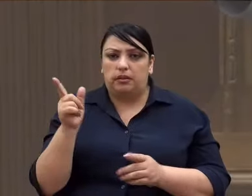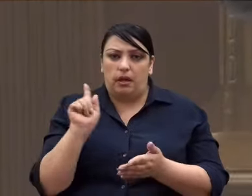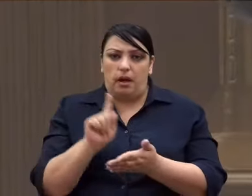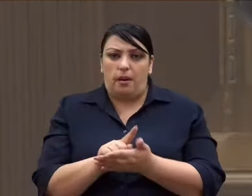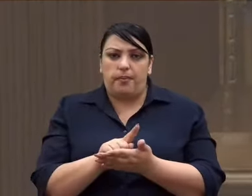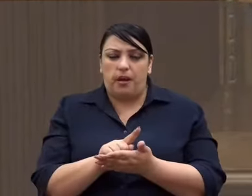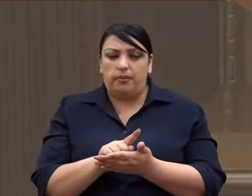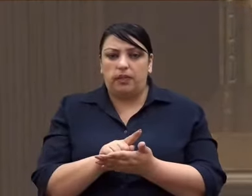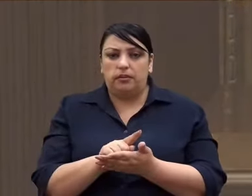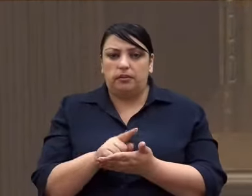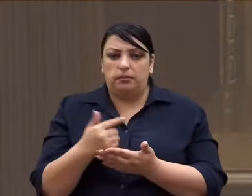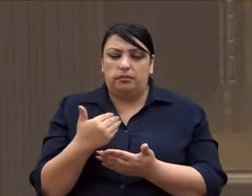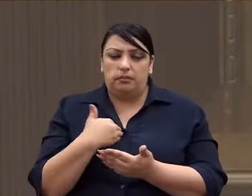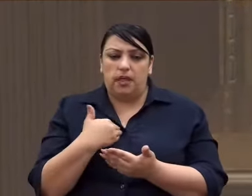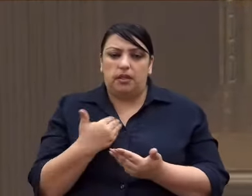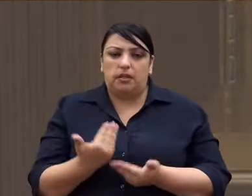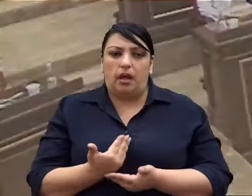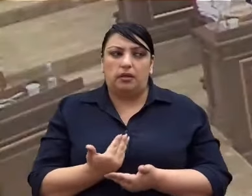մեր